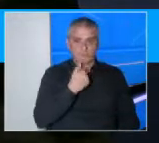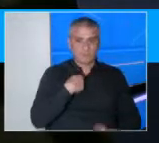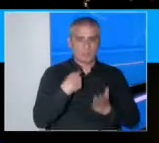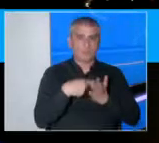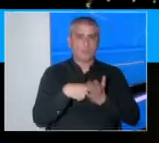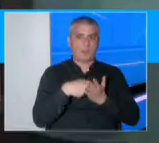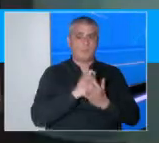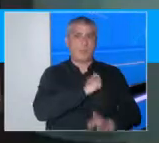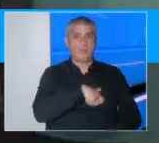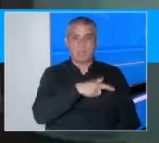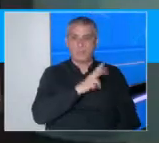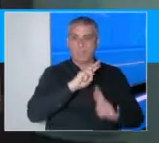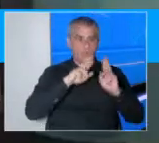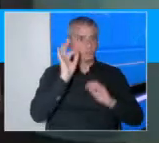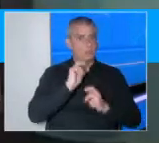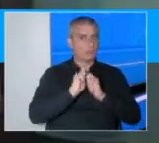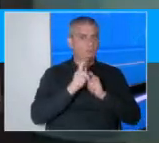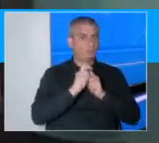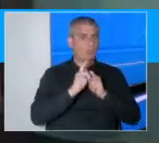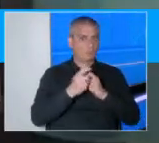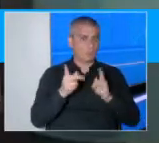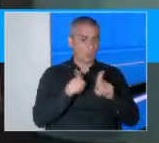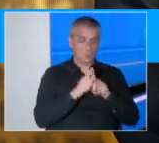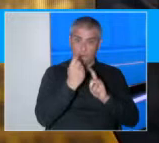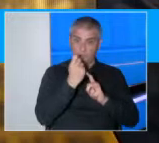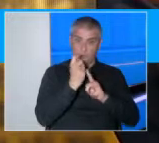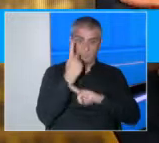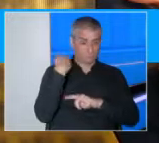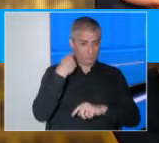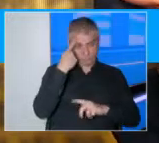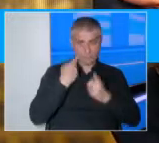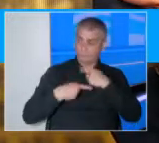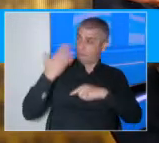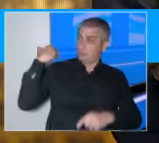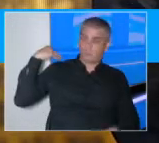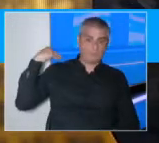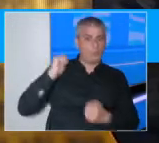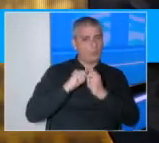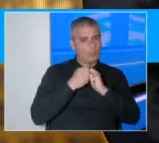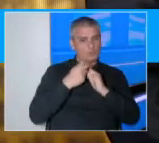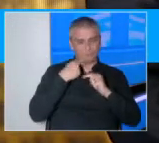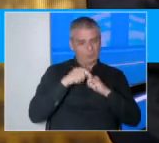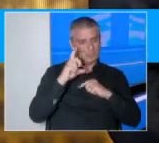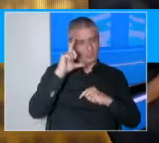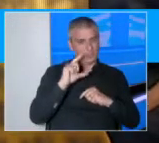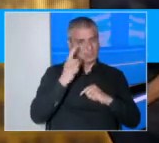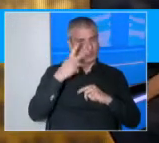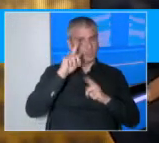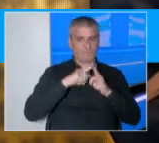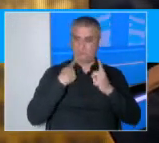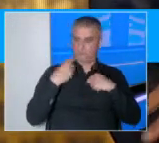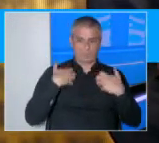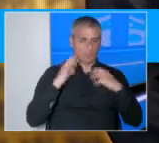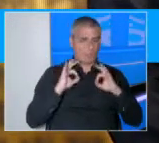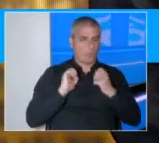משלמים, העיריות, הרשויות עדיין משלמות את אותם סכומים שייחודים מהשנים הקודמות, או שאולי השנה יותר כי בשנה שעברה לא